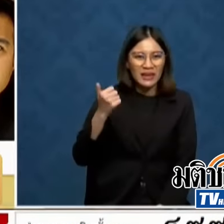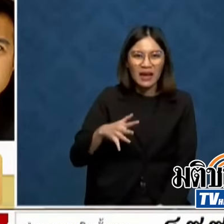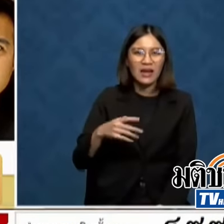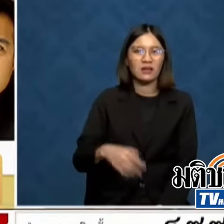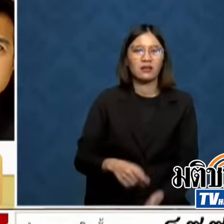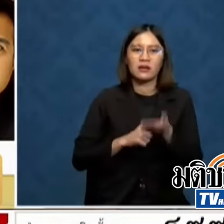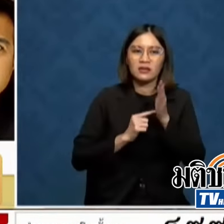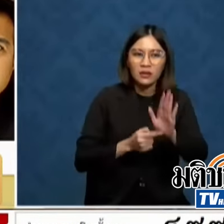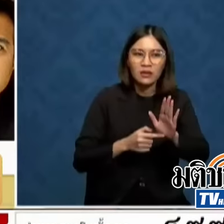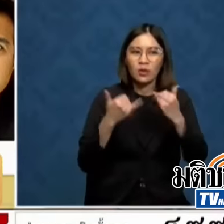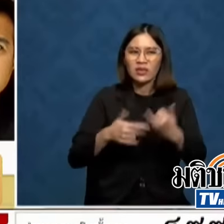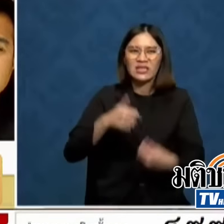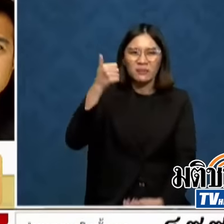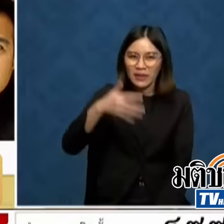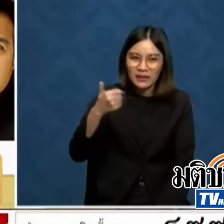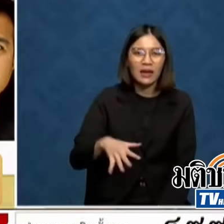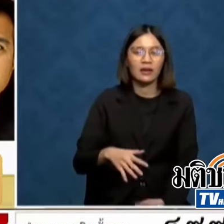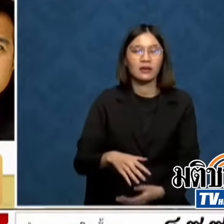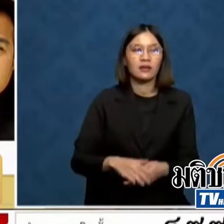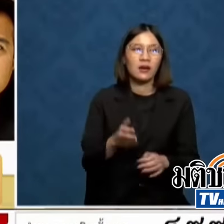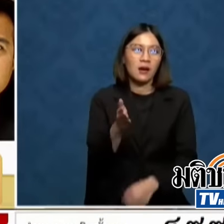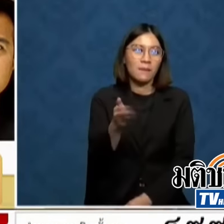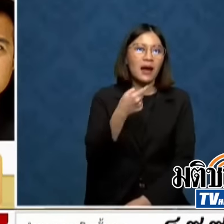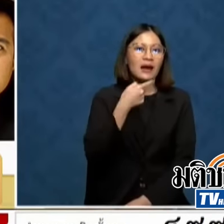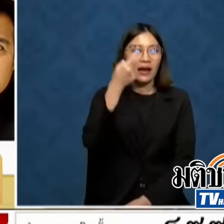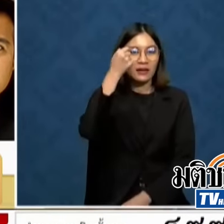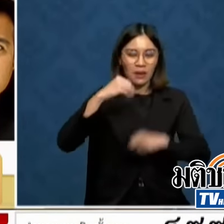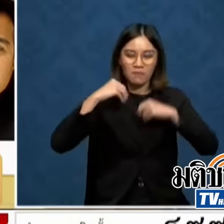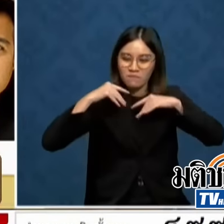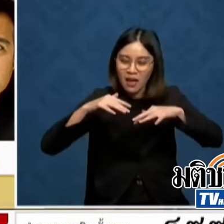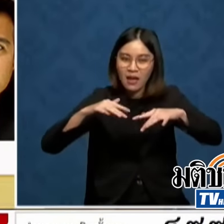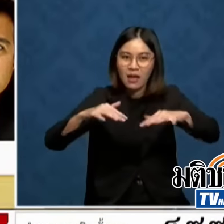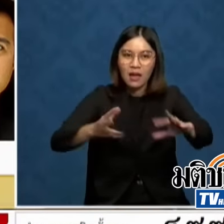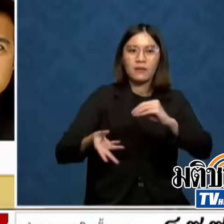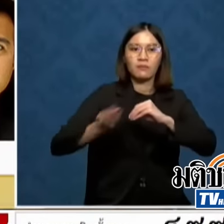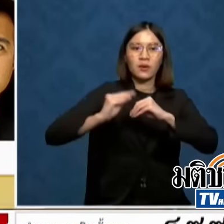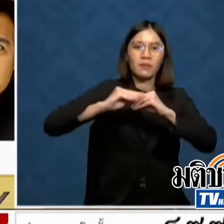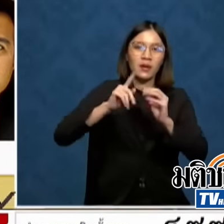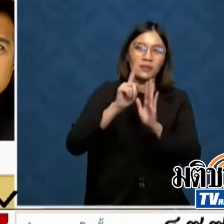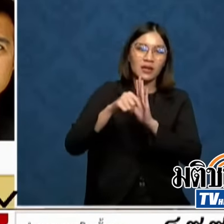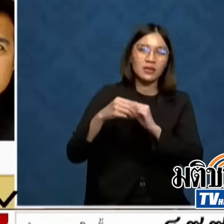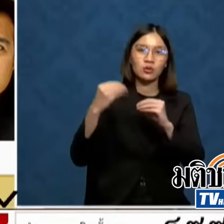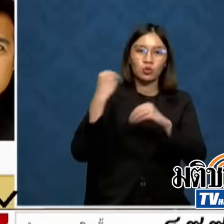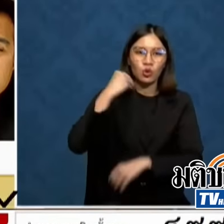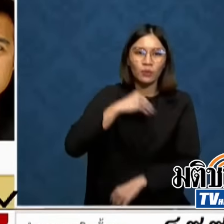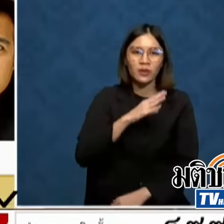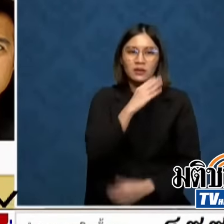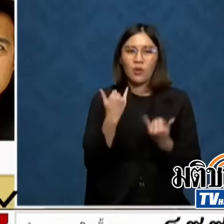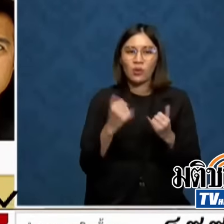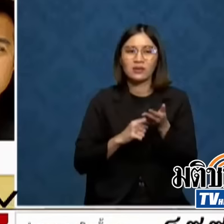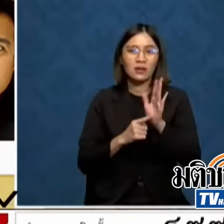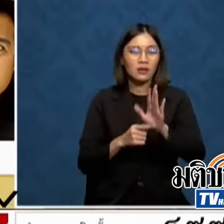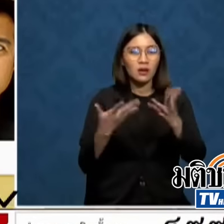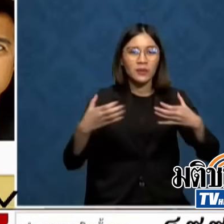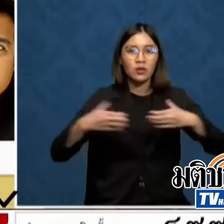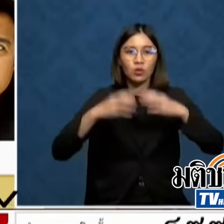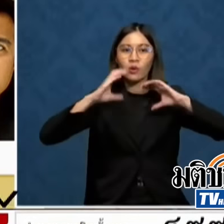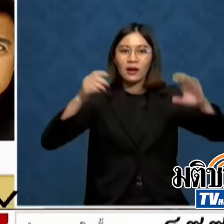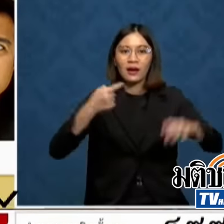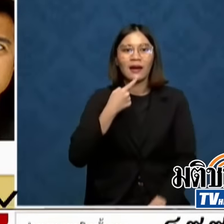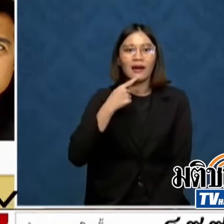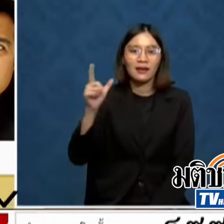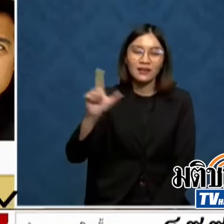ได้ไม่เสนอยติวันนี้ไม่ได้ปลาหมอคางดำมันระบาดเพิ่มขึ้นเพิ่มขึ้นทุกวินาทีถ้าไม่เสนอวันนี้รัฐบาลคางเหลือง